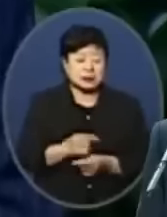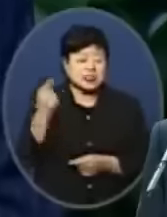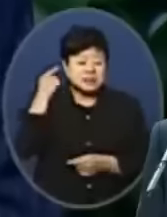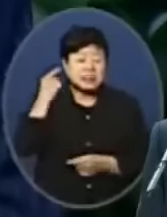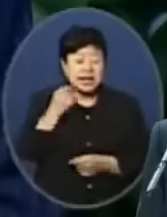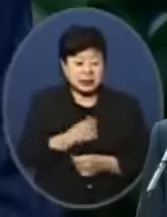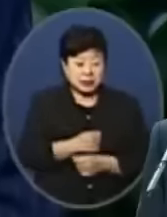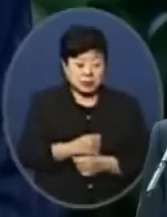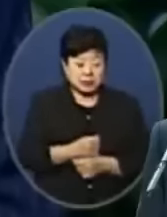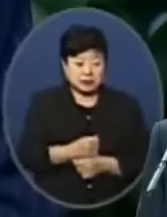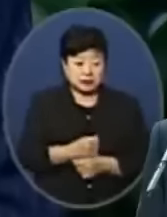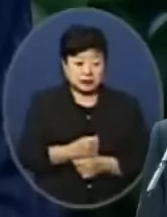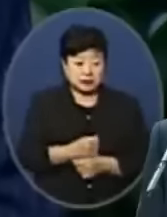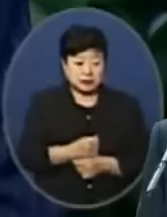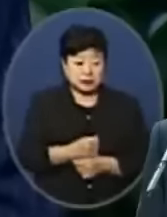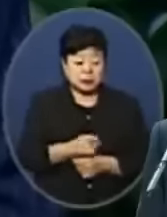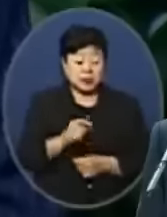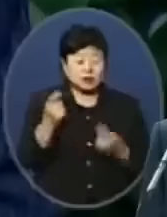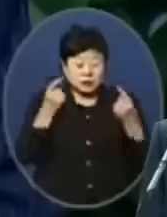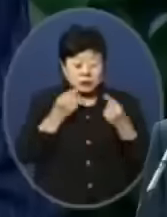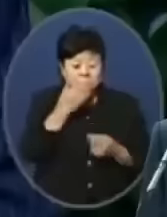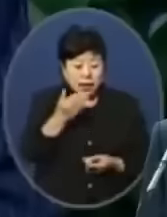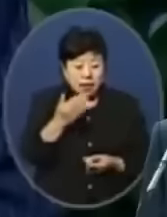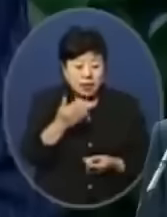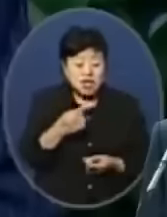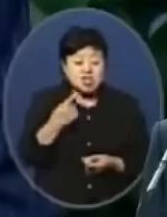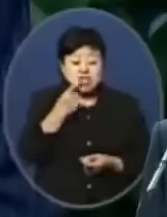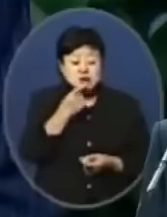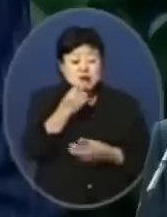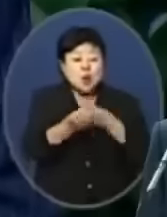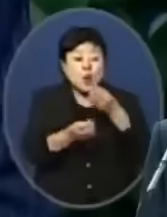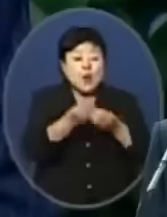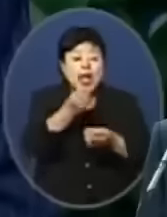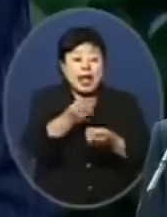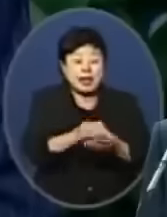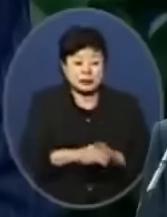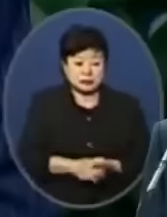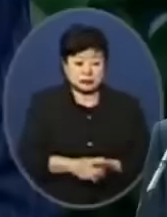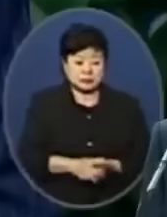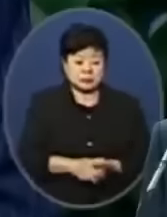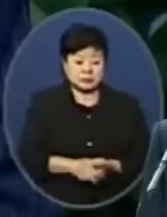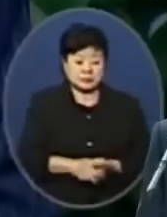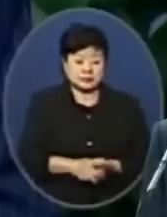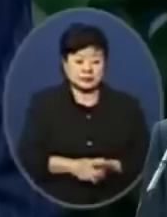가십시오. 어떻게 들었습니까? 입술로 고백을 하십시오.